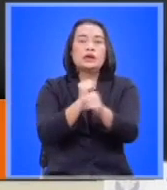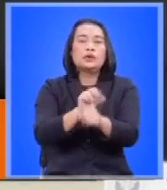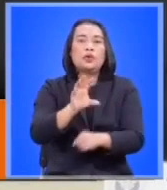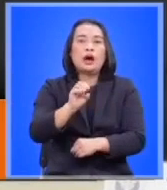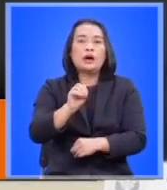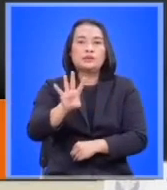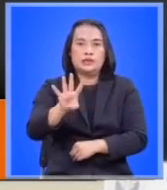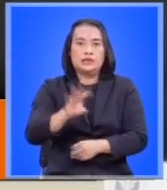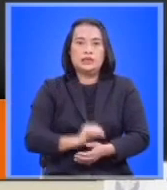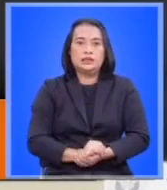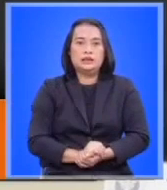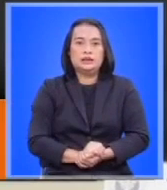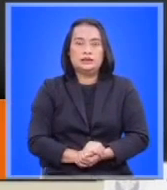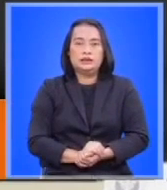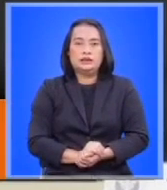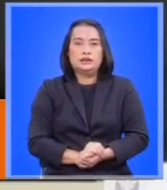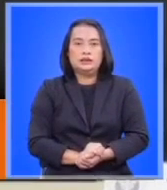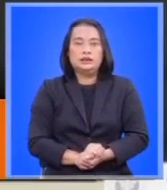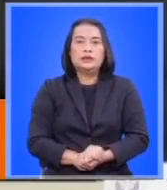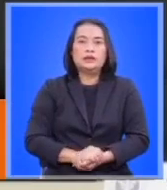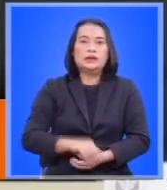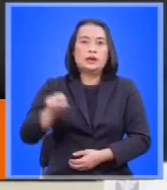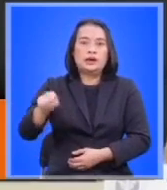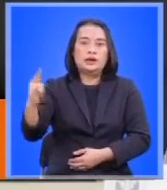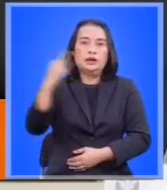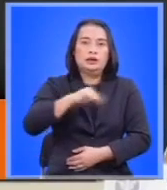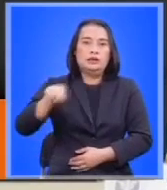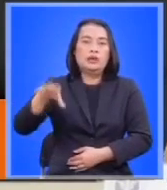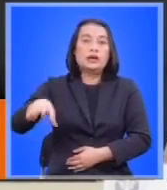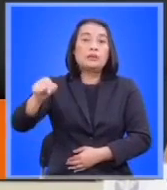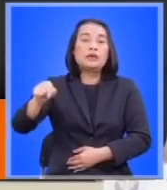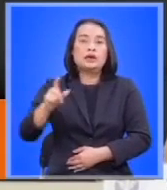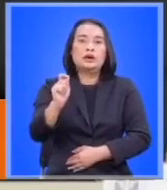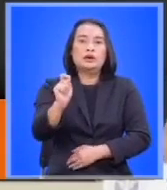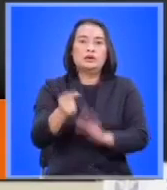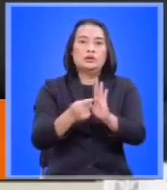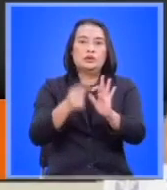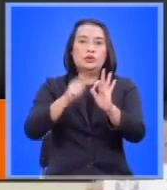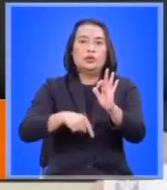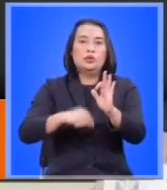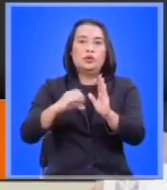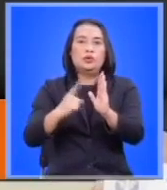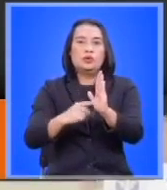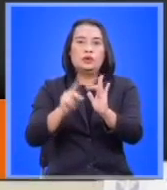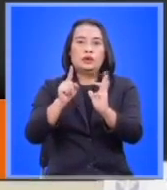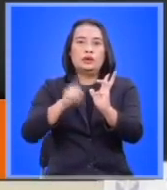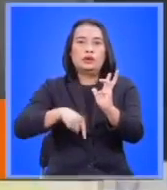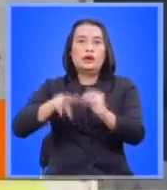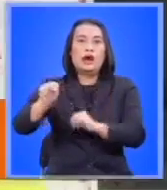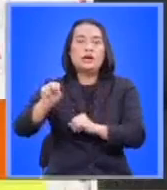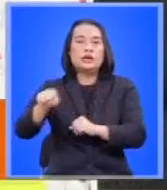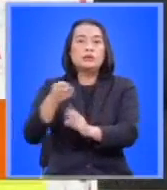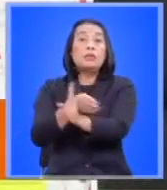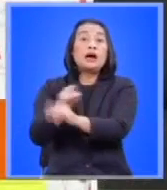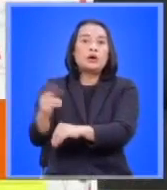ปีนะครับเดินทางมาจากเมืองอู่ฮั่นการเดินทางนี้เดินทางมาก่อนที่ประเทศเขาจะปิดนะครับ